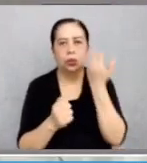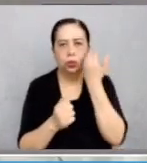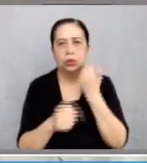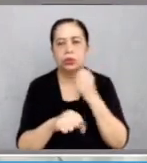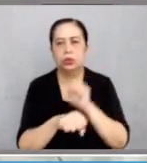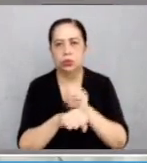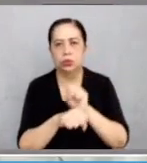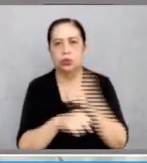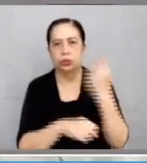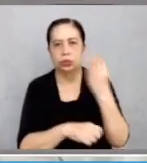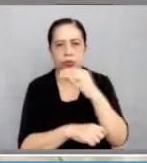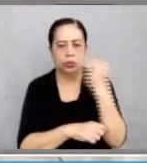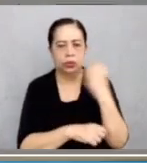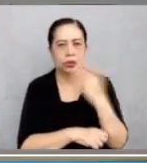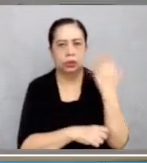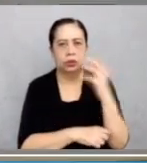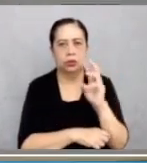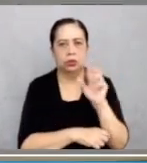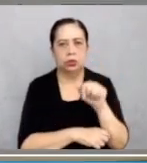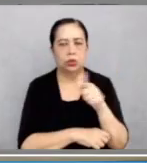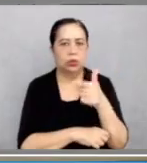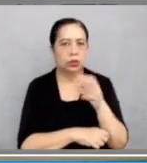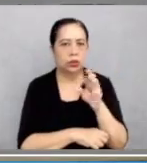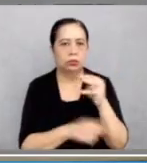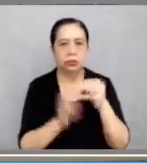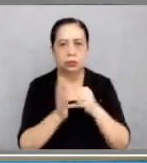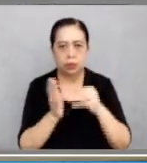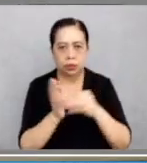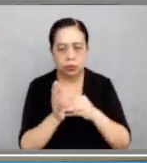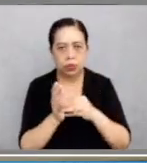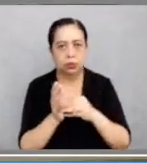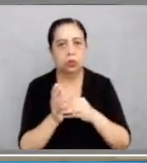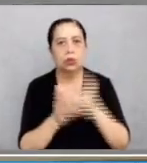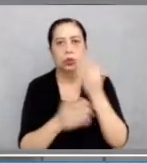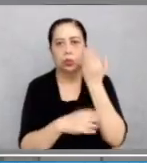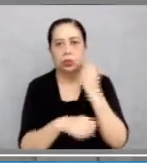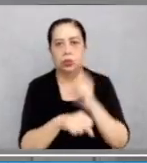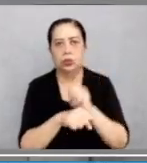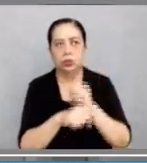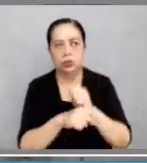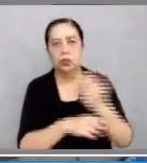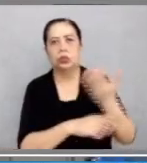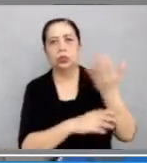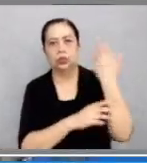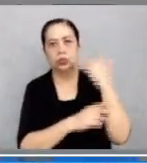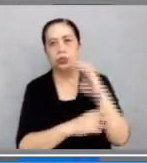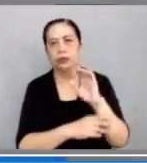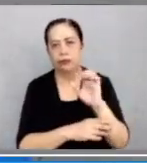mula sa 6.29 million na underemployed noong pong Pebrero.